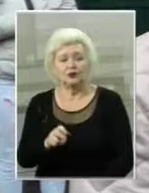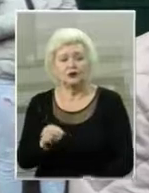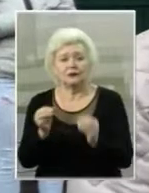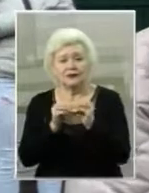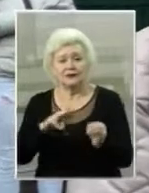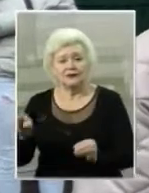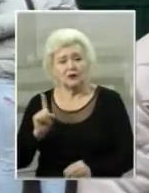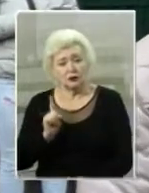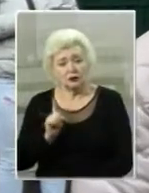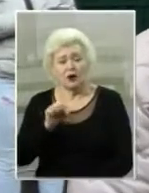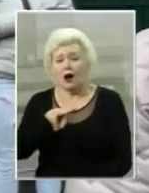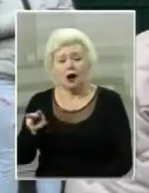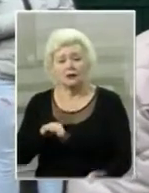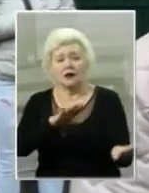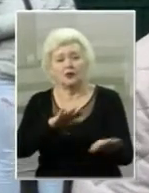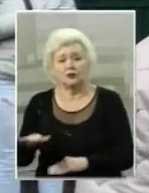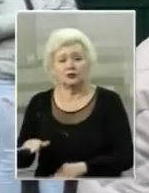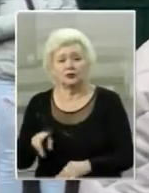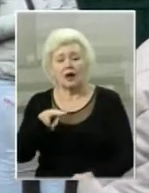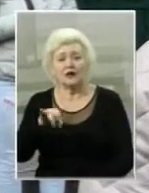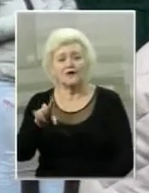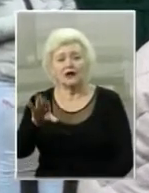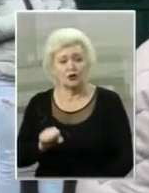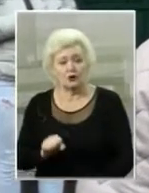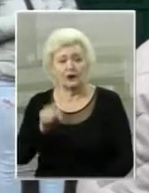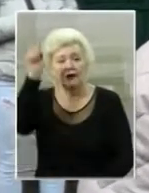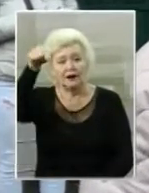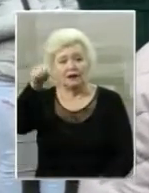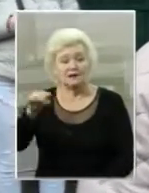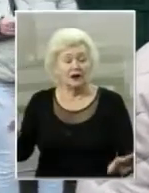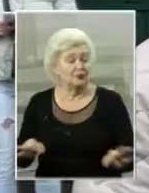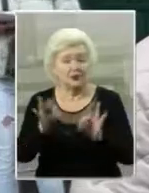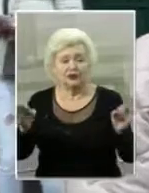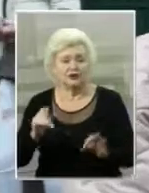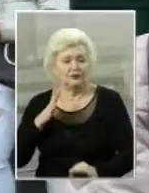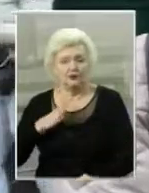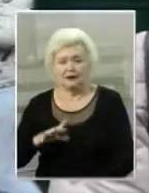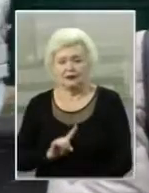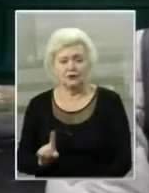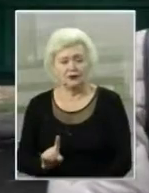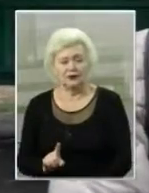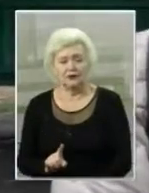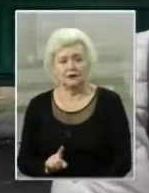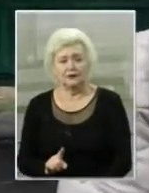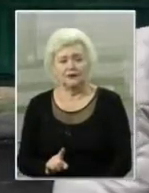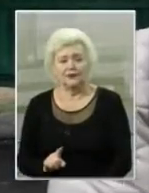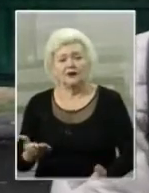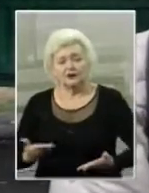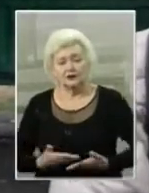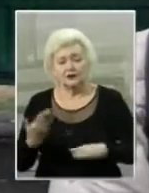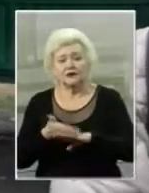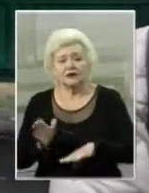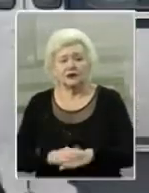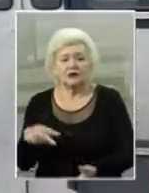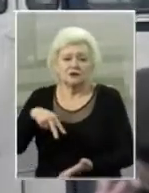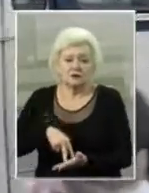хвилин чекаємо, але прийшли аж з Лавриньова, тому що там ми нічого не дочекались. Дитині вже тяжко, ми